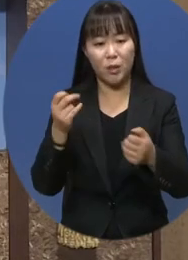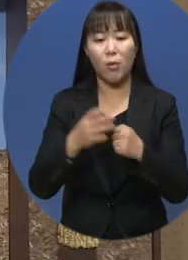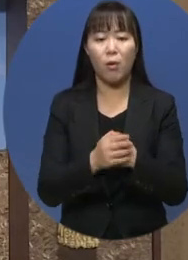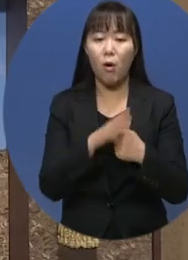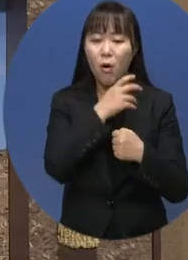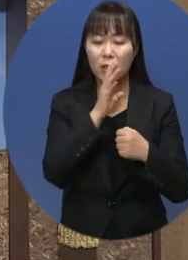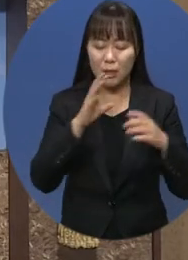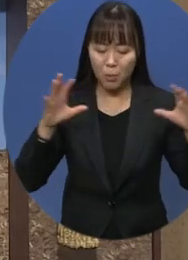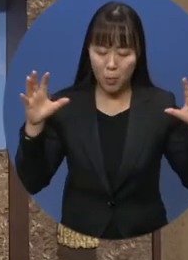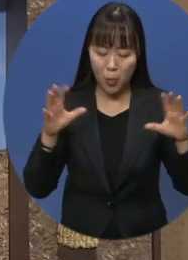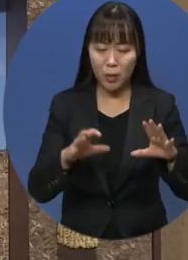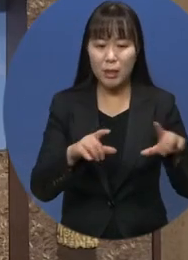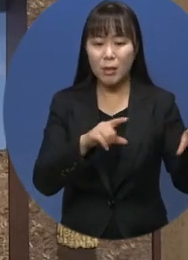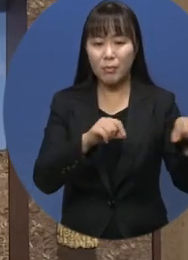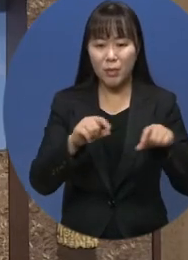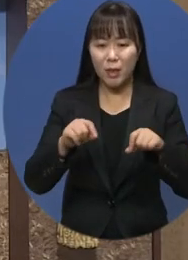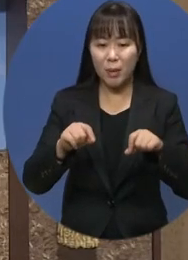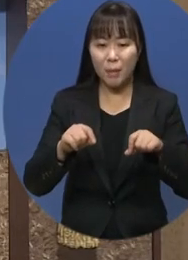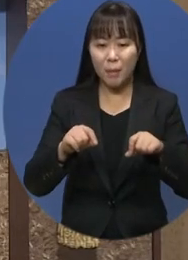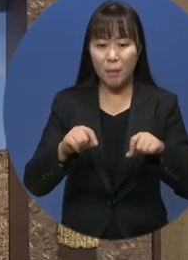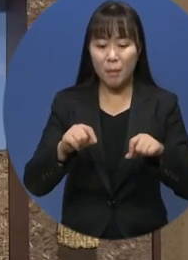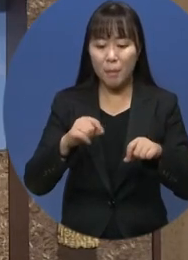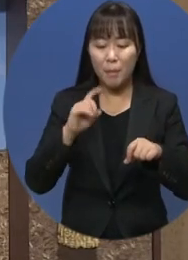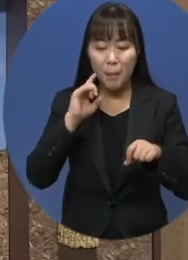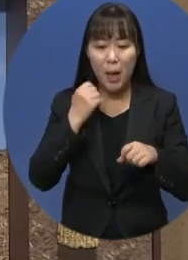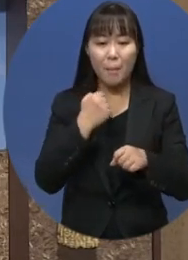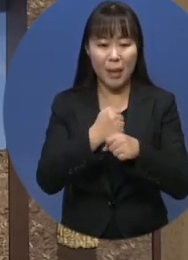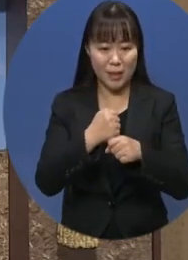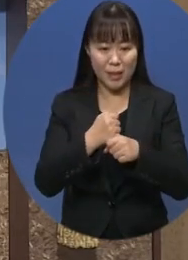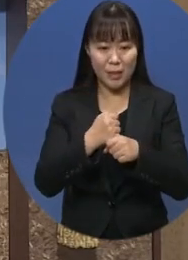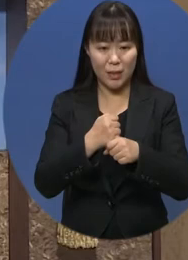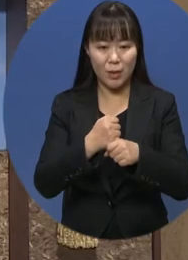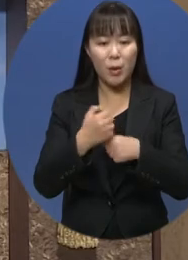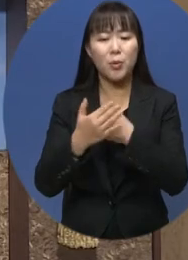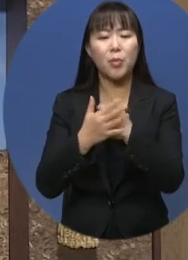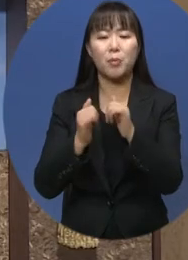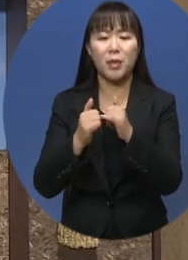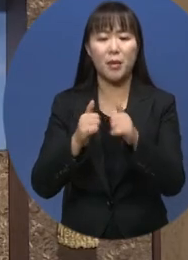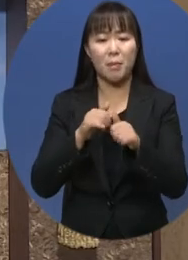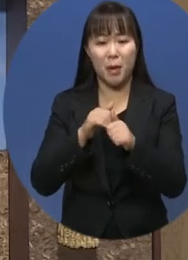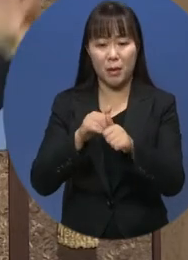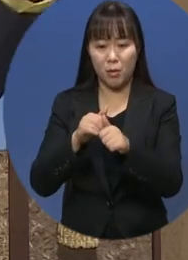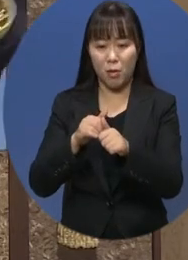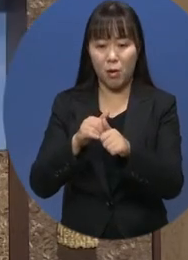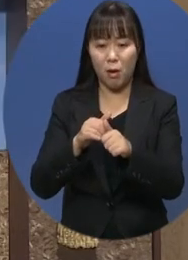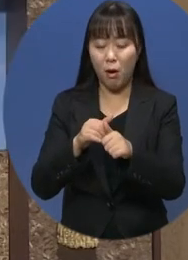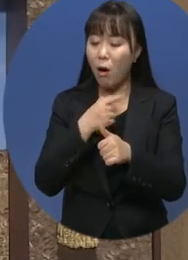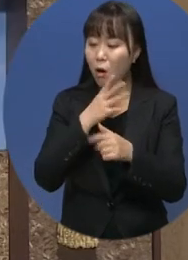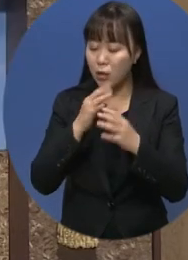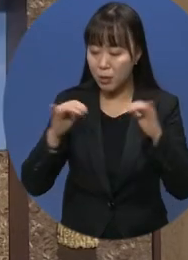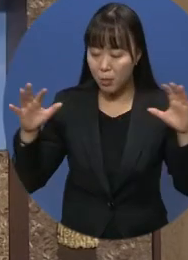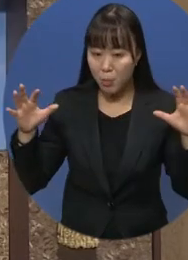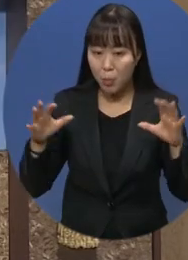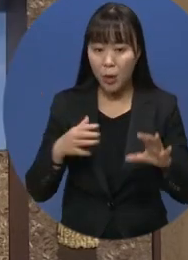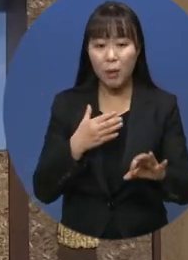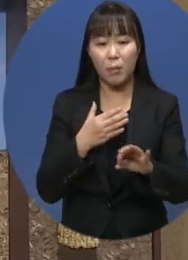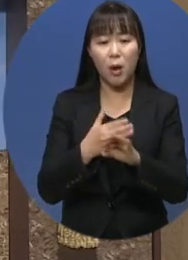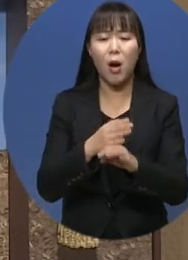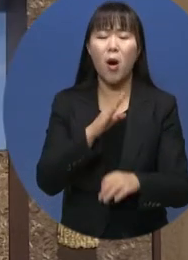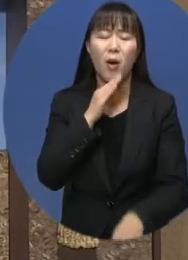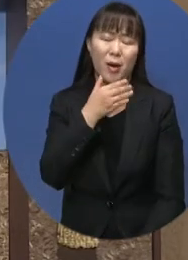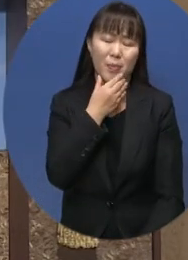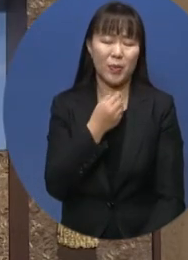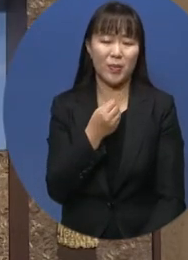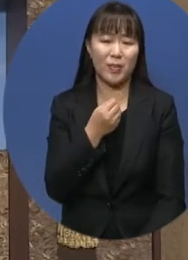경로당에서 이 음식을 아름답게 만드는 경로당 동의도 8년 나가서 종로 단의 모이면 어르신들이 너무